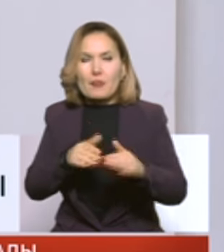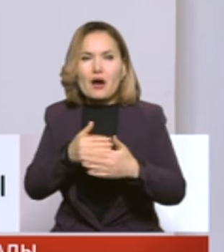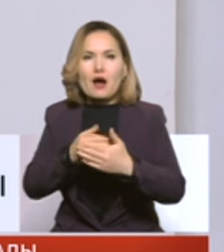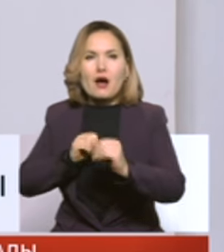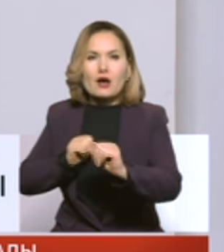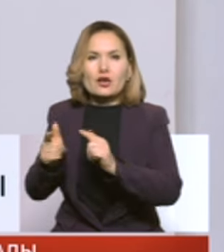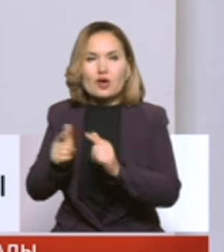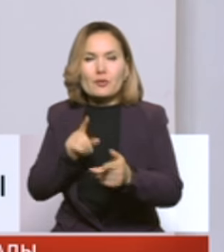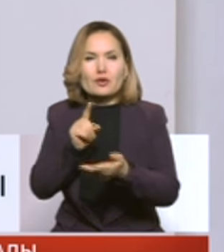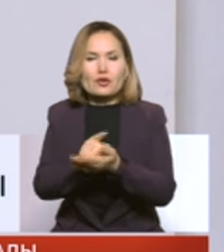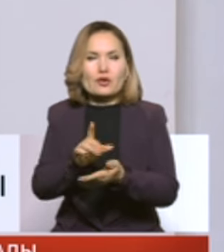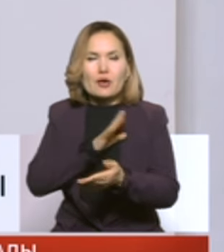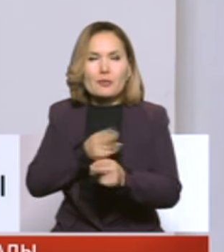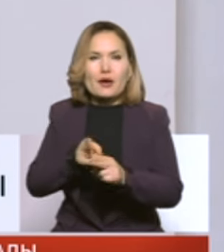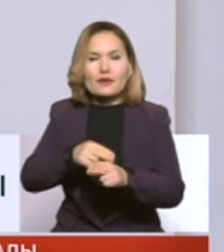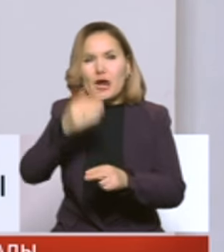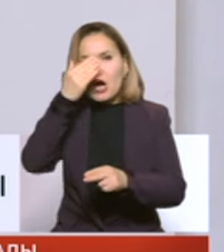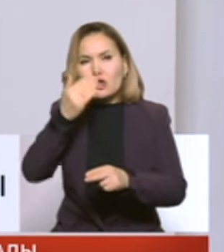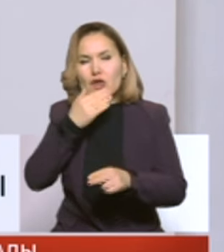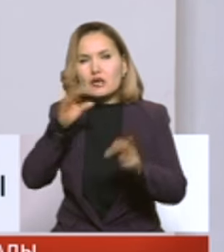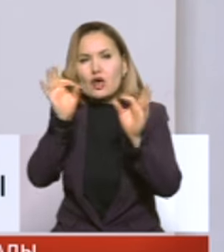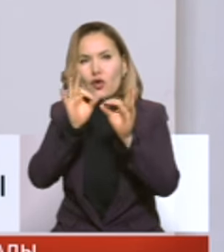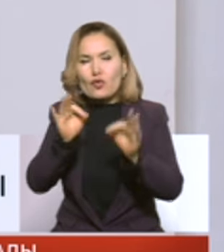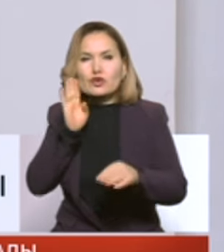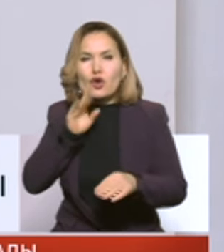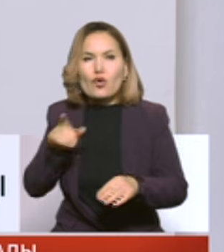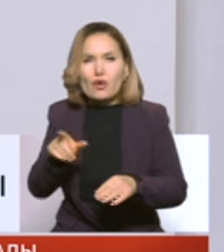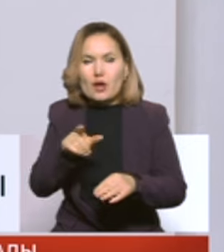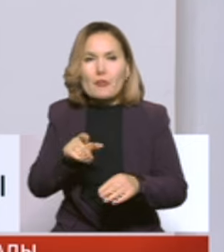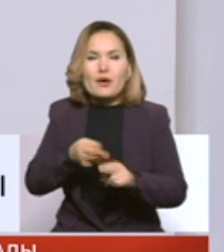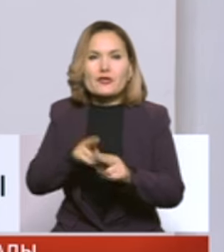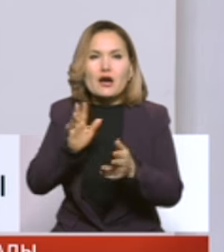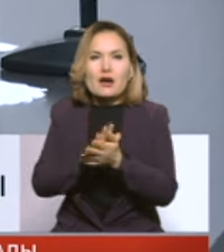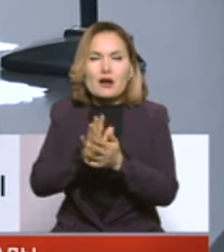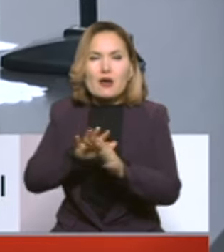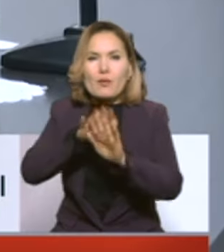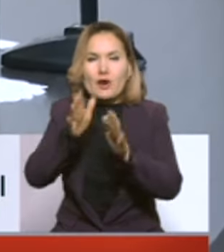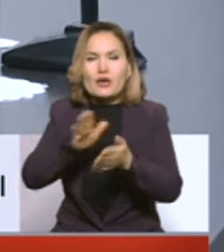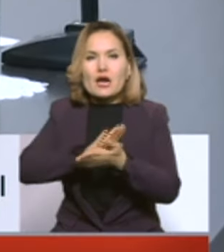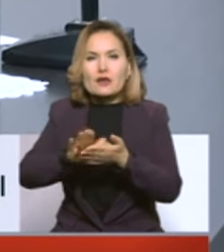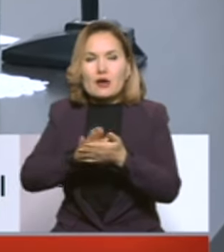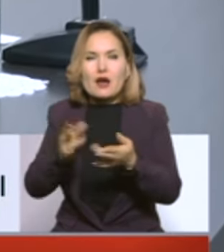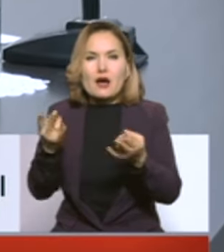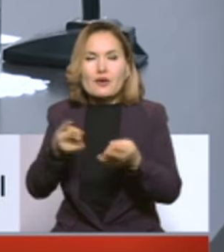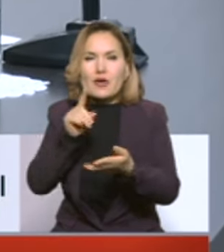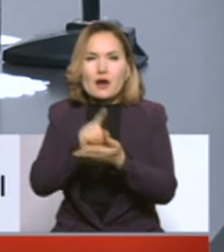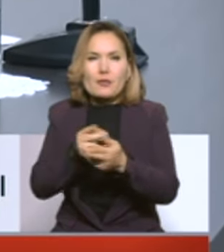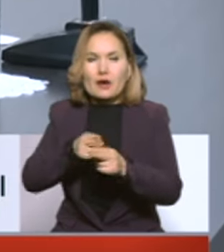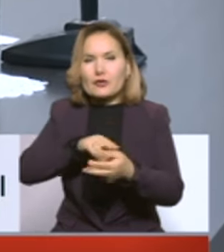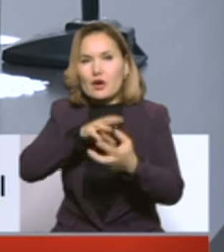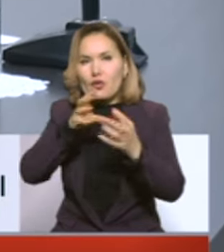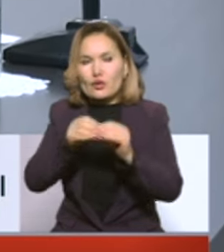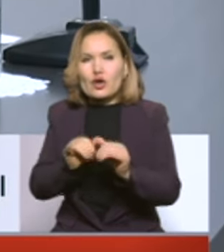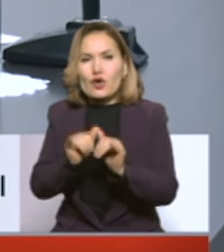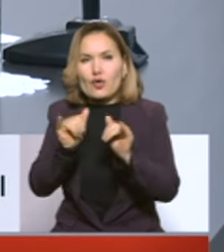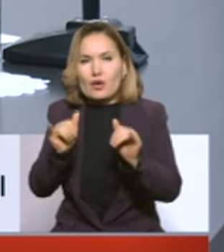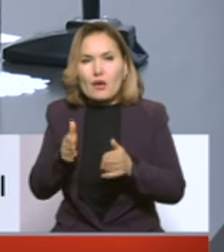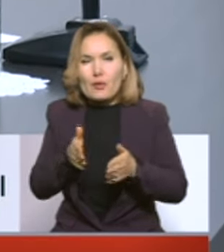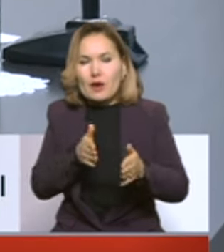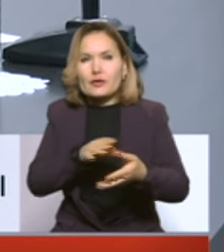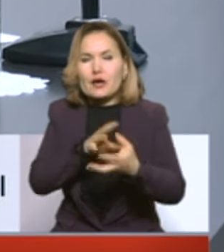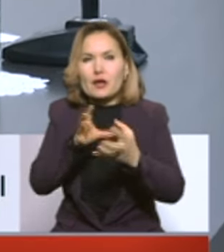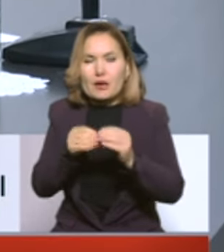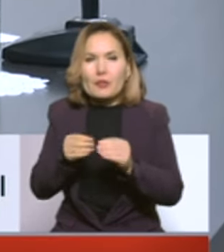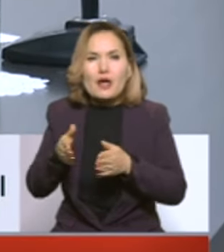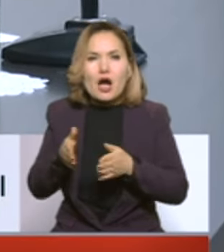ала жүргізілуге тиіс. Жаз күз маусымында өзендердің арналарын уақытылы тазалауды, табанын тереңдетуді және сағаларын кеңейтуді, автомобиль